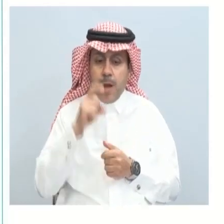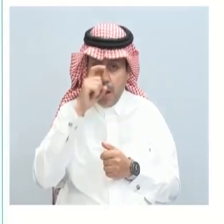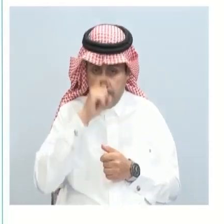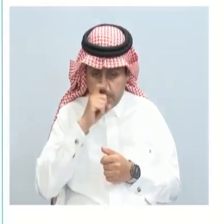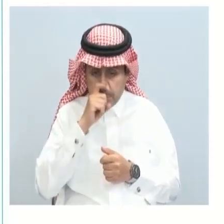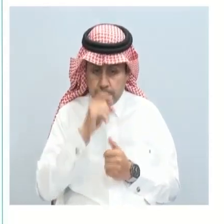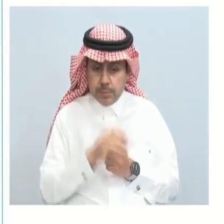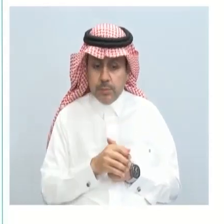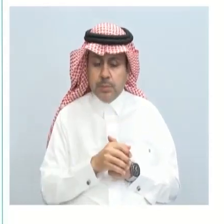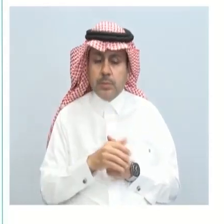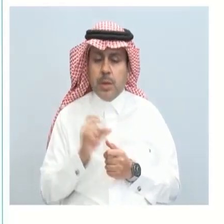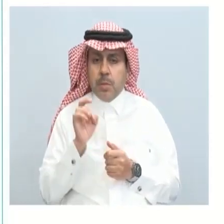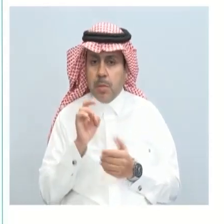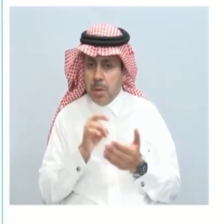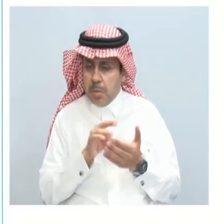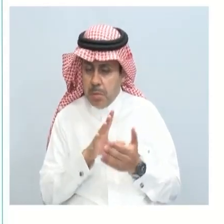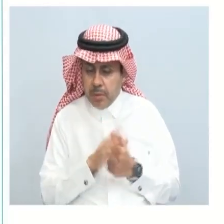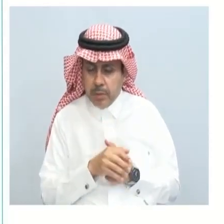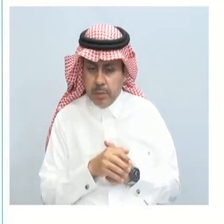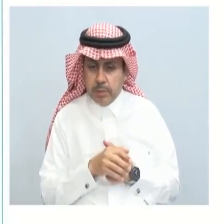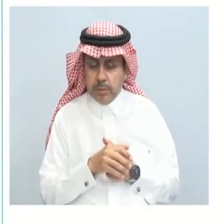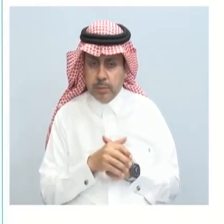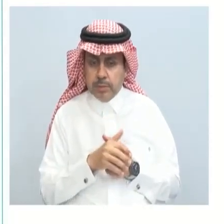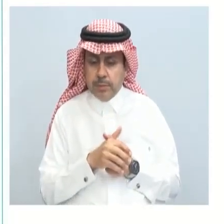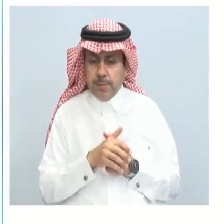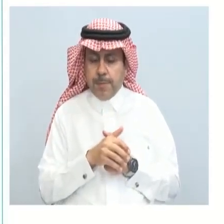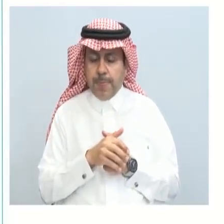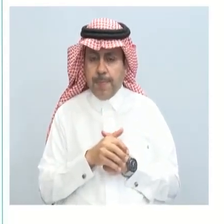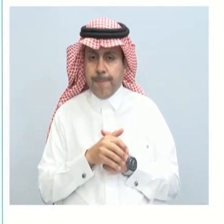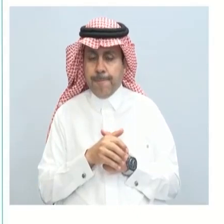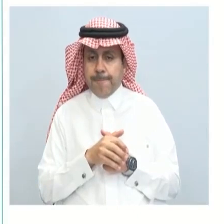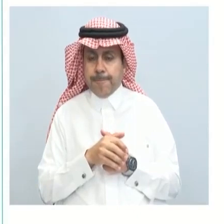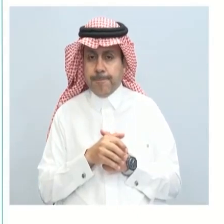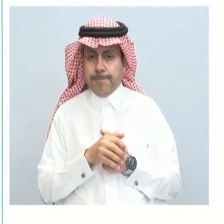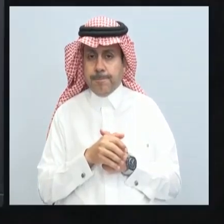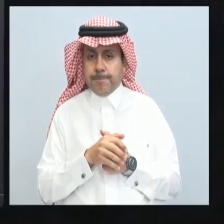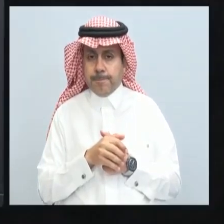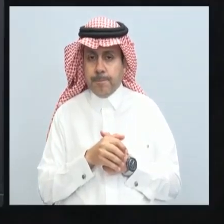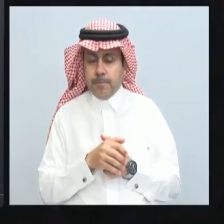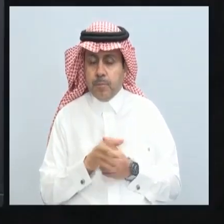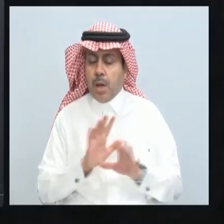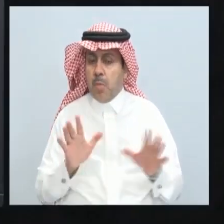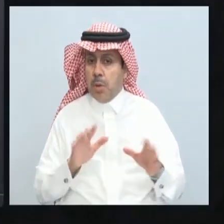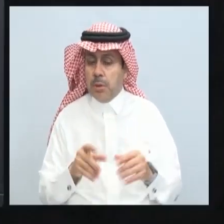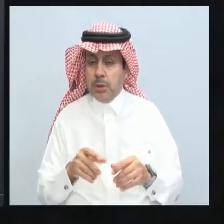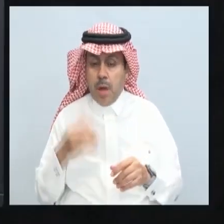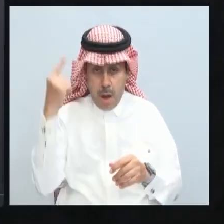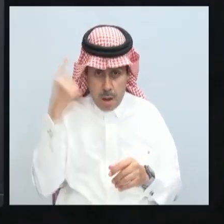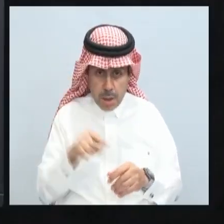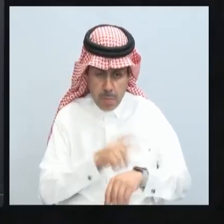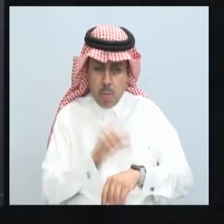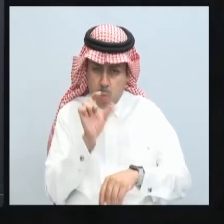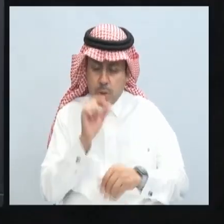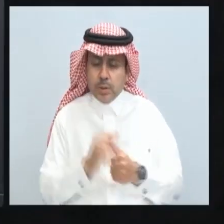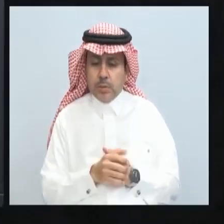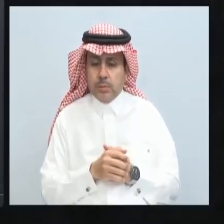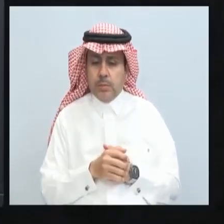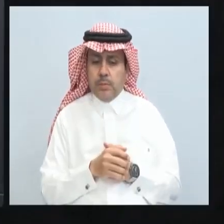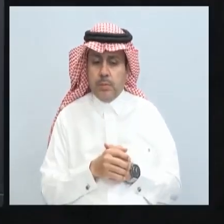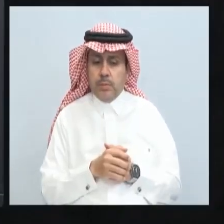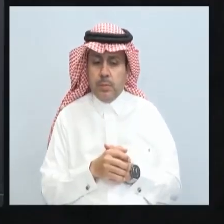المحرمات من اجل امر قابل للزوال امر قابل للزوال يختلف